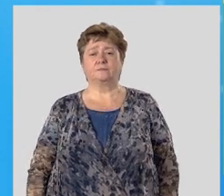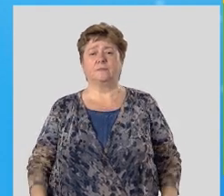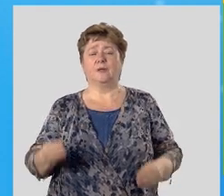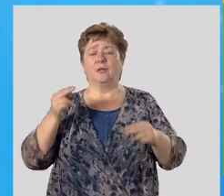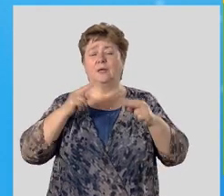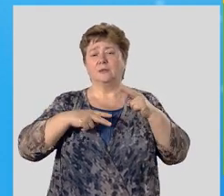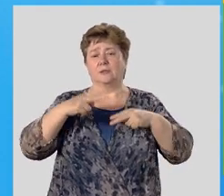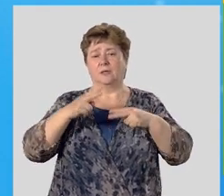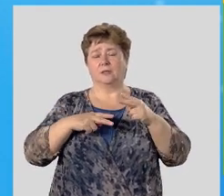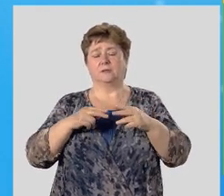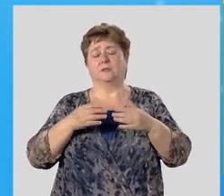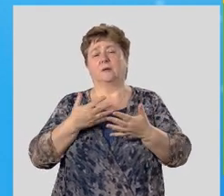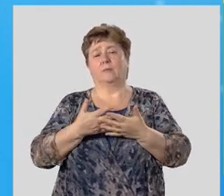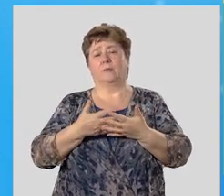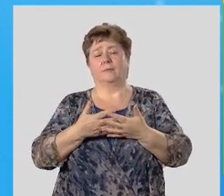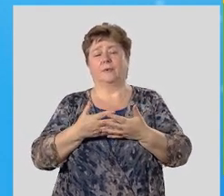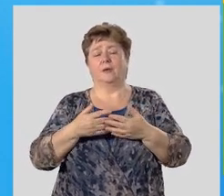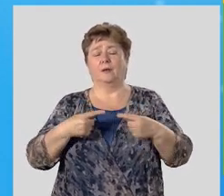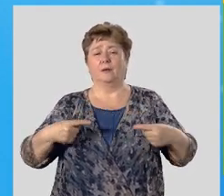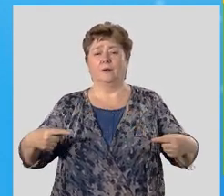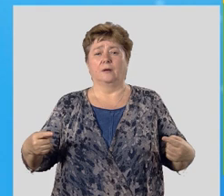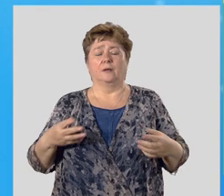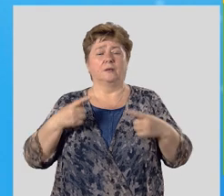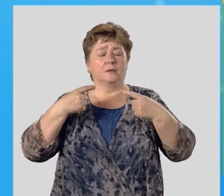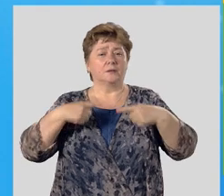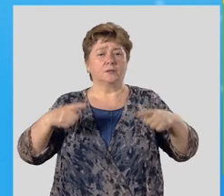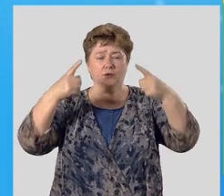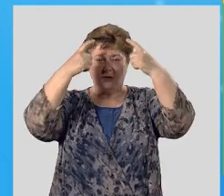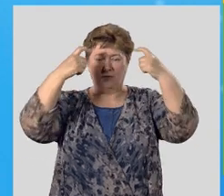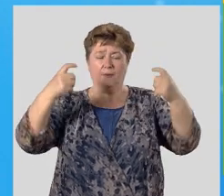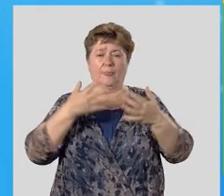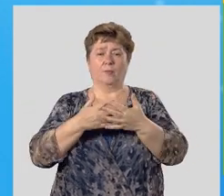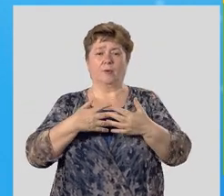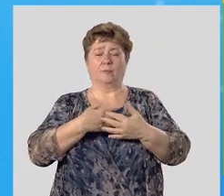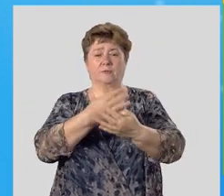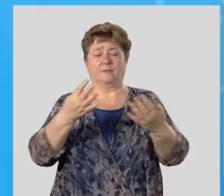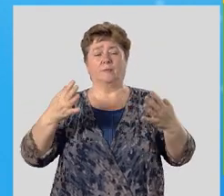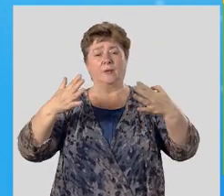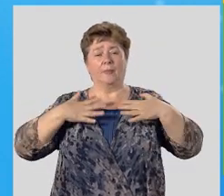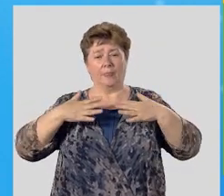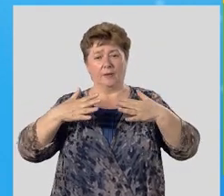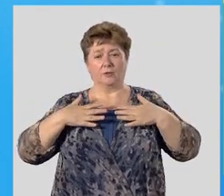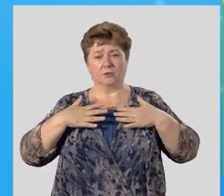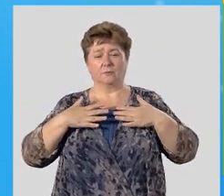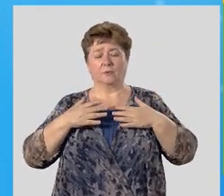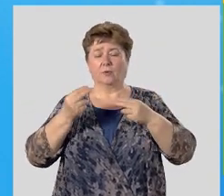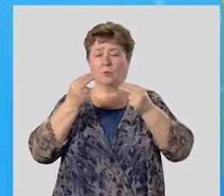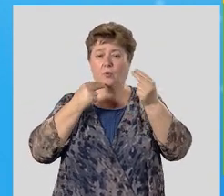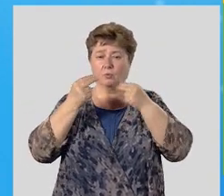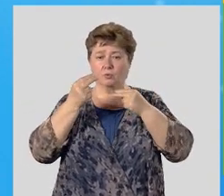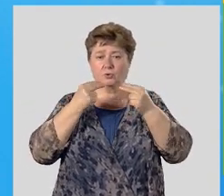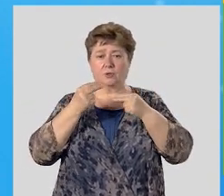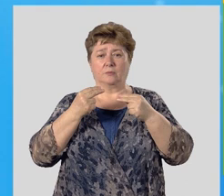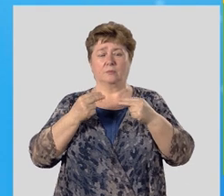и строительный материал, а также различная информация. Например, мы с вами дышим,